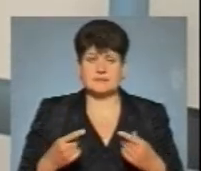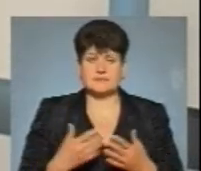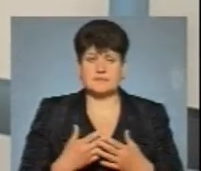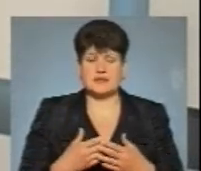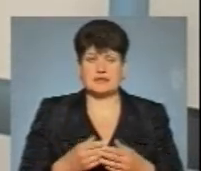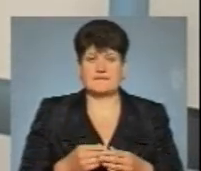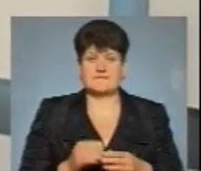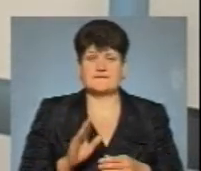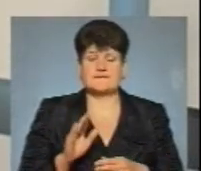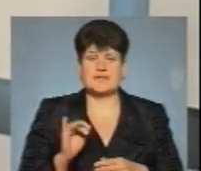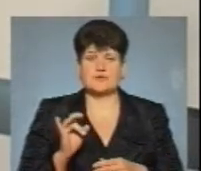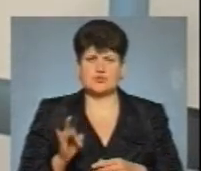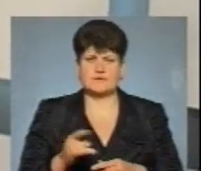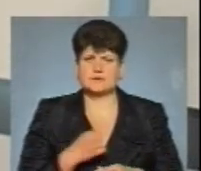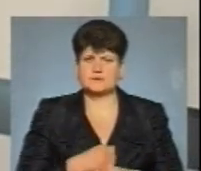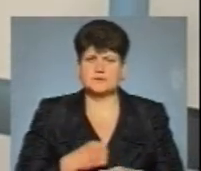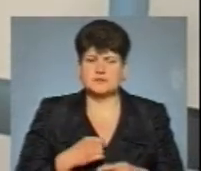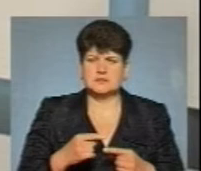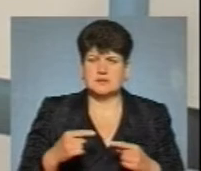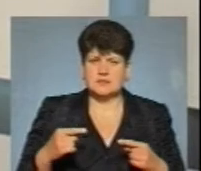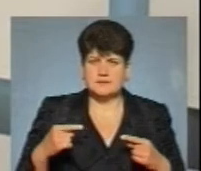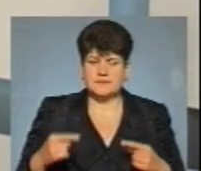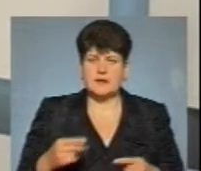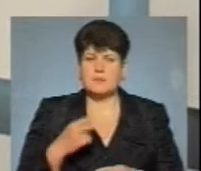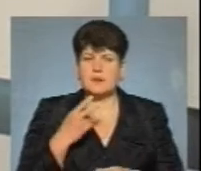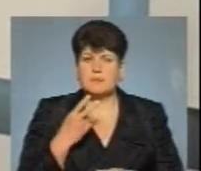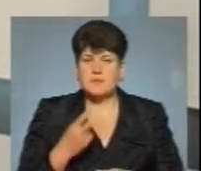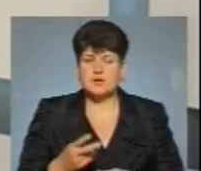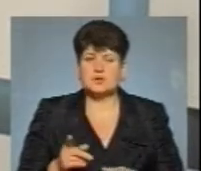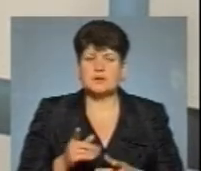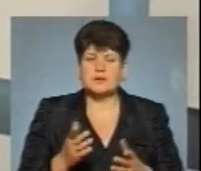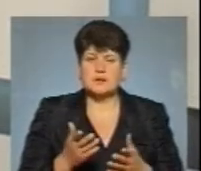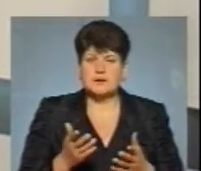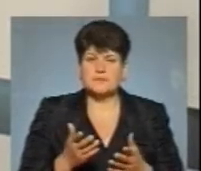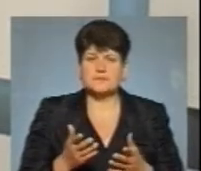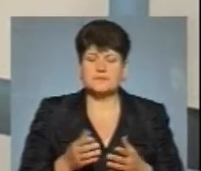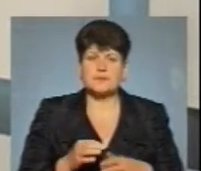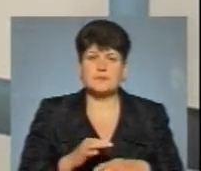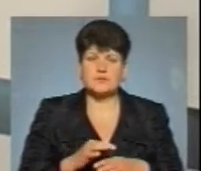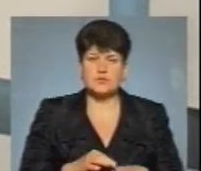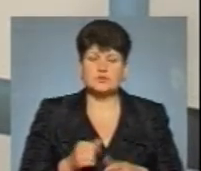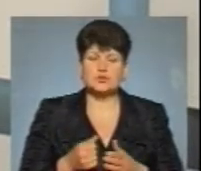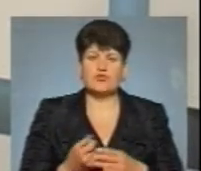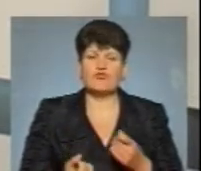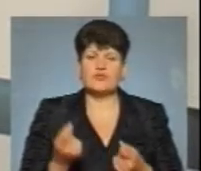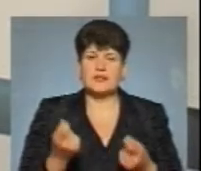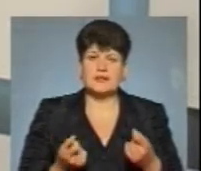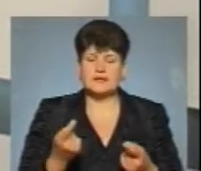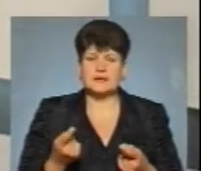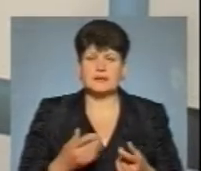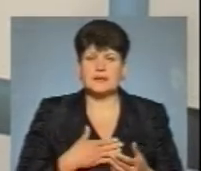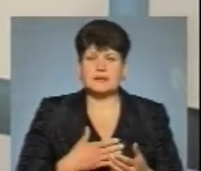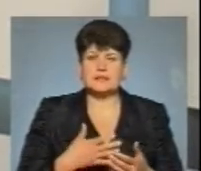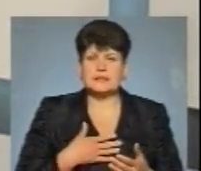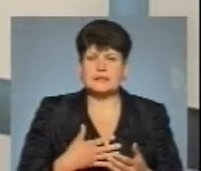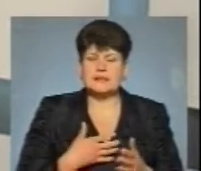різну агресивність вірусу, ми бачимо різну агресивність, яка приводить до, скажімо так, до виникнення пневмонії, дихальної